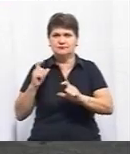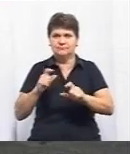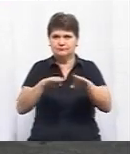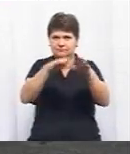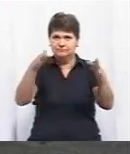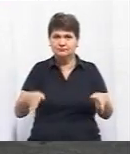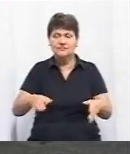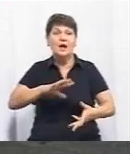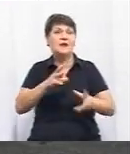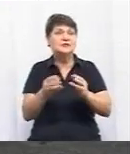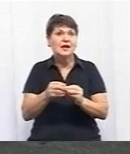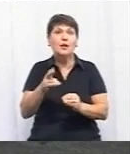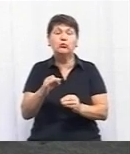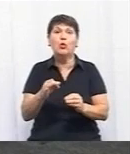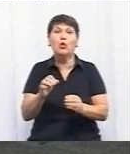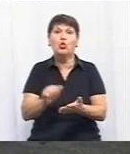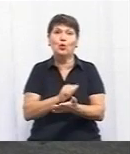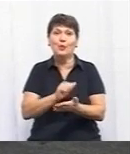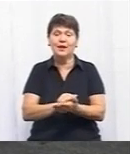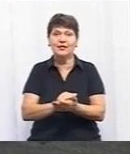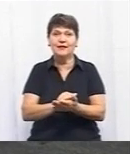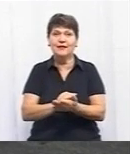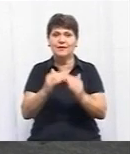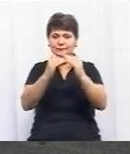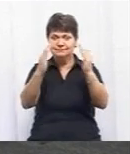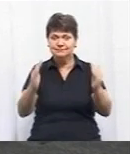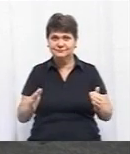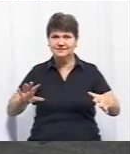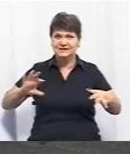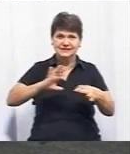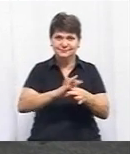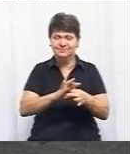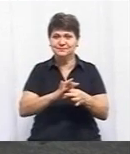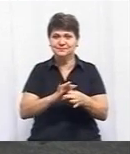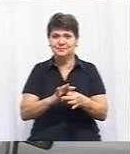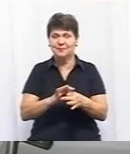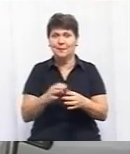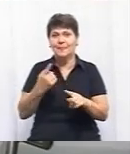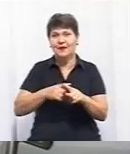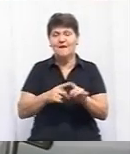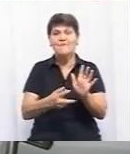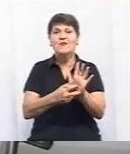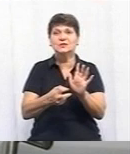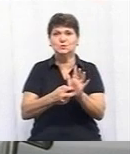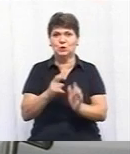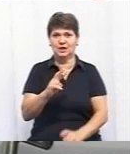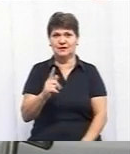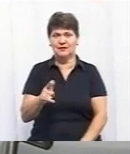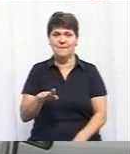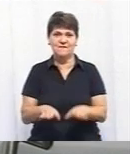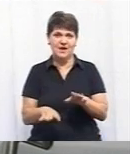по документах, оця будка може витримувати сам мотоцикл, причіп, це 800 кілограм